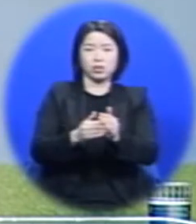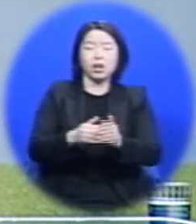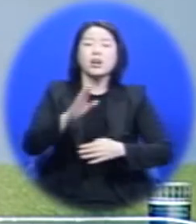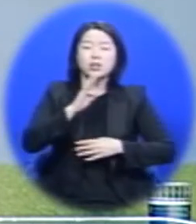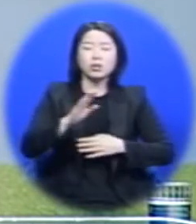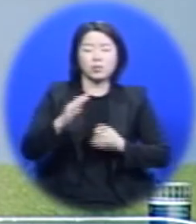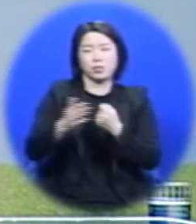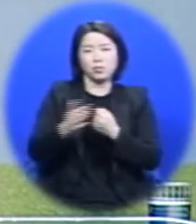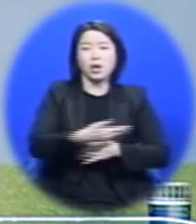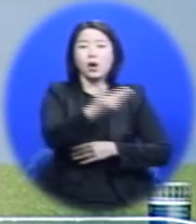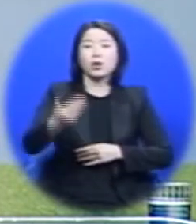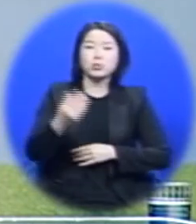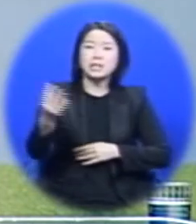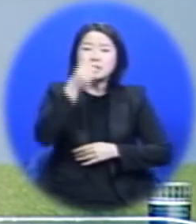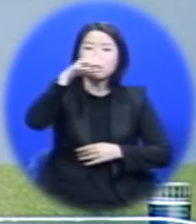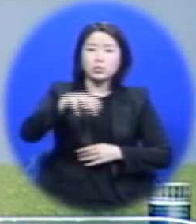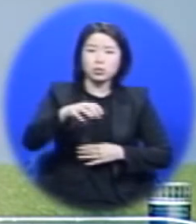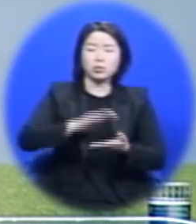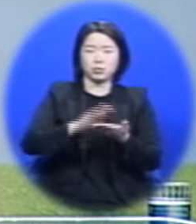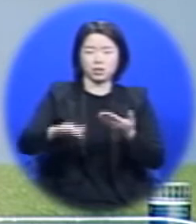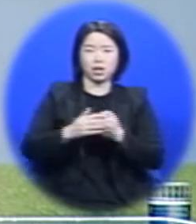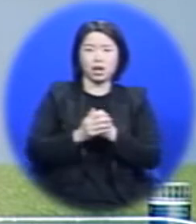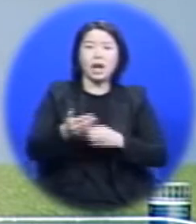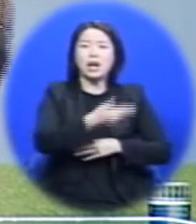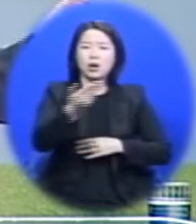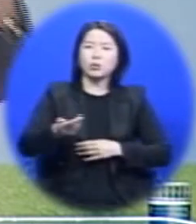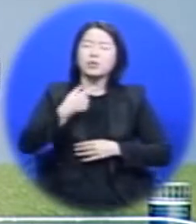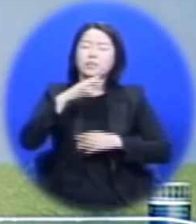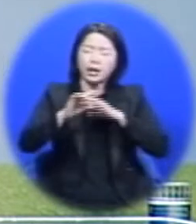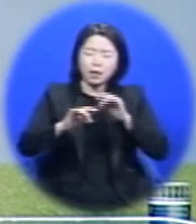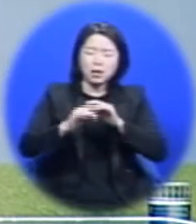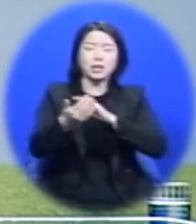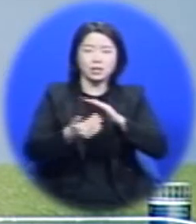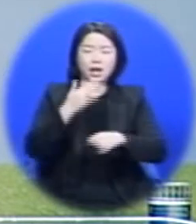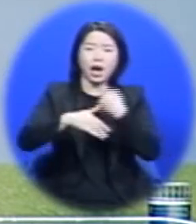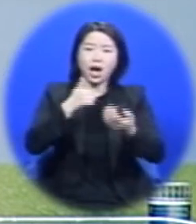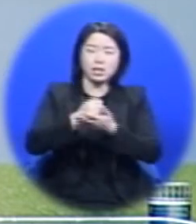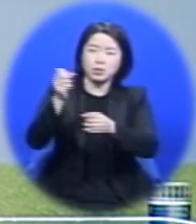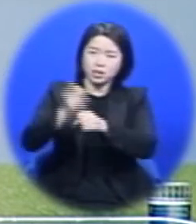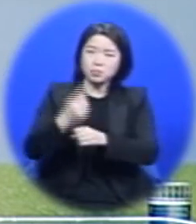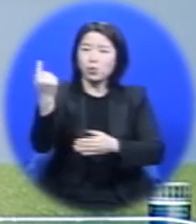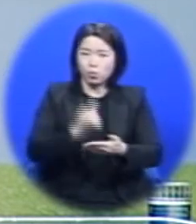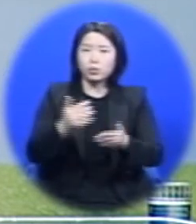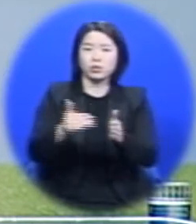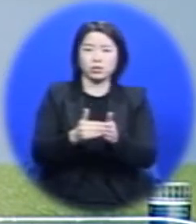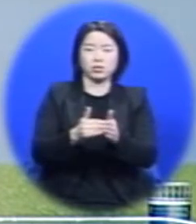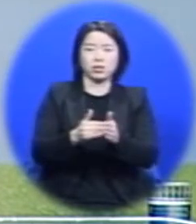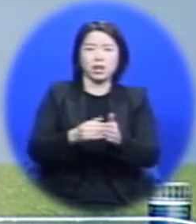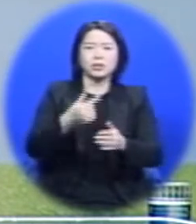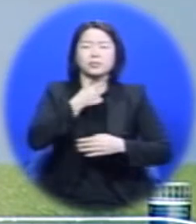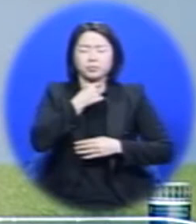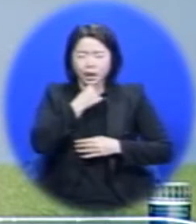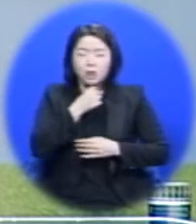그러므로 여러분이 성소입니다. 아니, 여러분이 갈급하기 전에 이미 하나님은 여러분 안에 오셨어요.